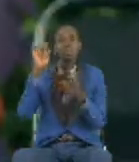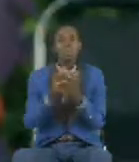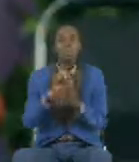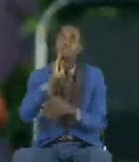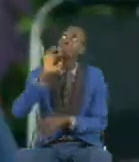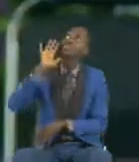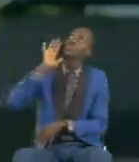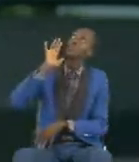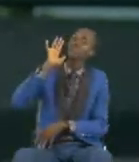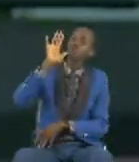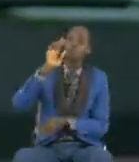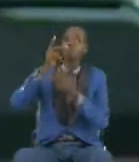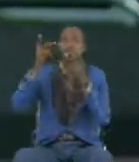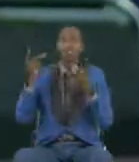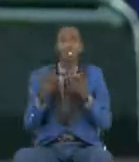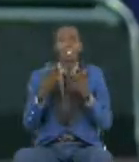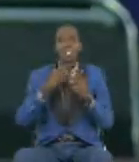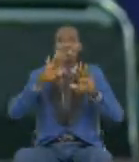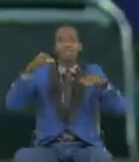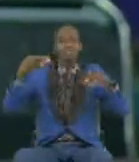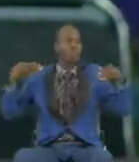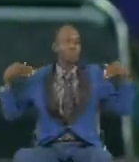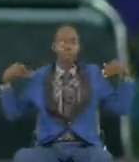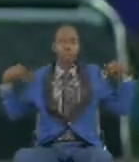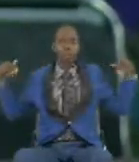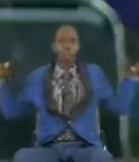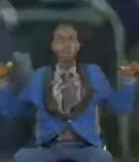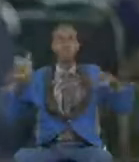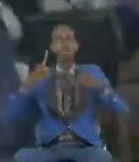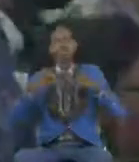place là-bas. Et te donne des ailes pour voler.